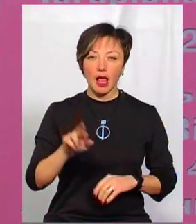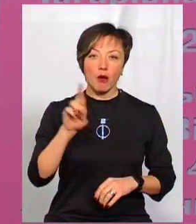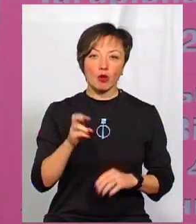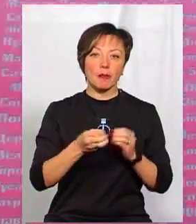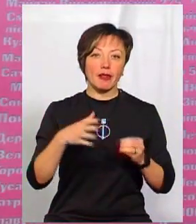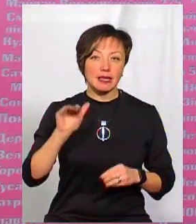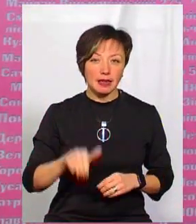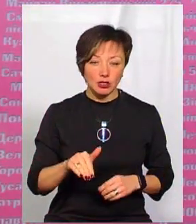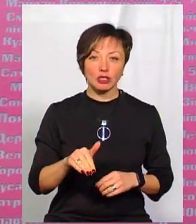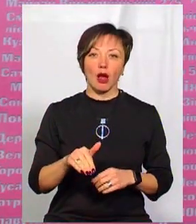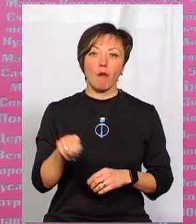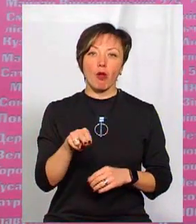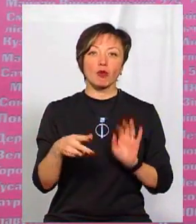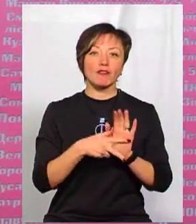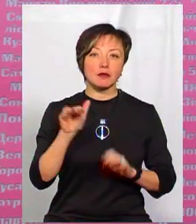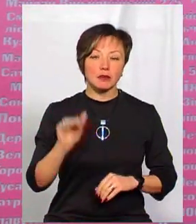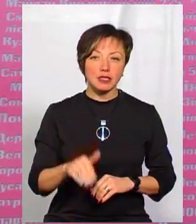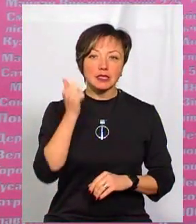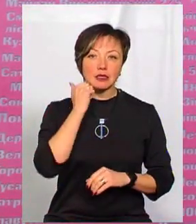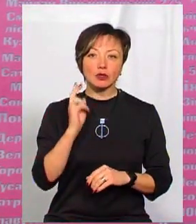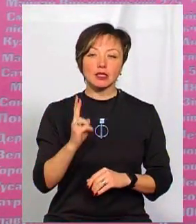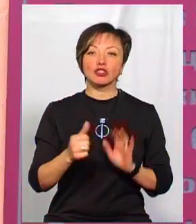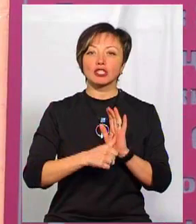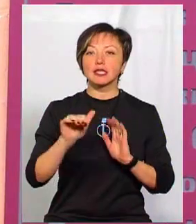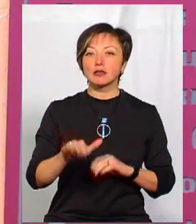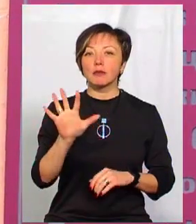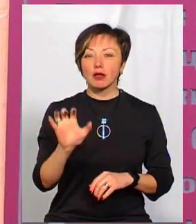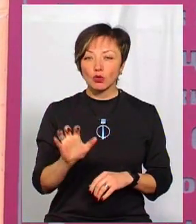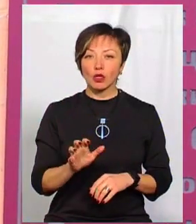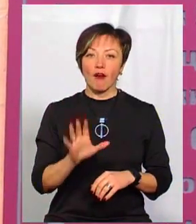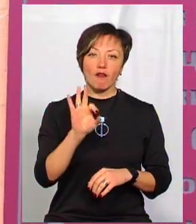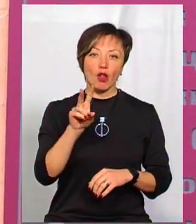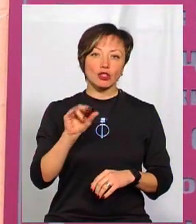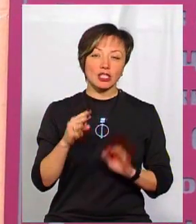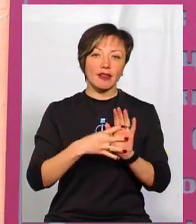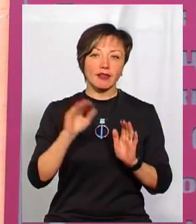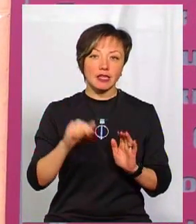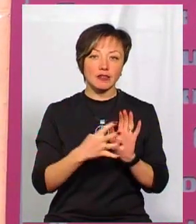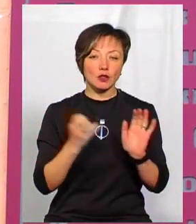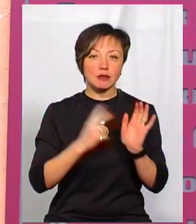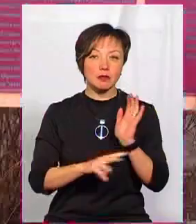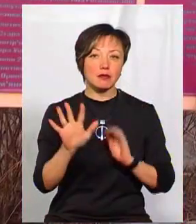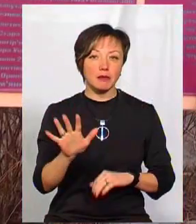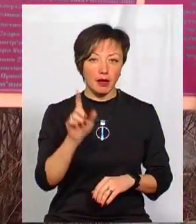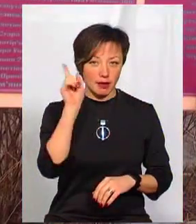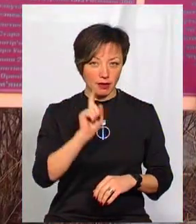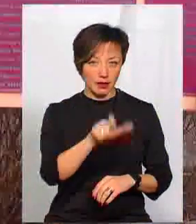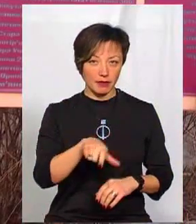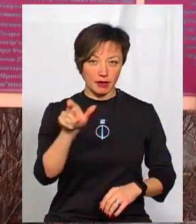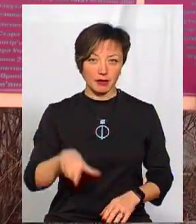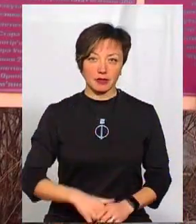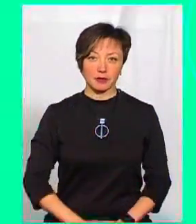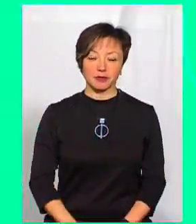Ярмолинець – 15 тисяч, Полоного – 8 тисяч, Старокостянтинова – 6500, Волочиська – 9975.